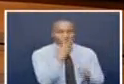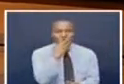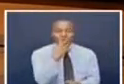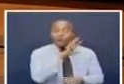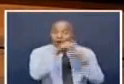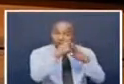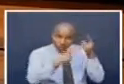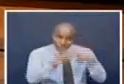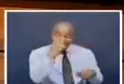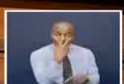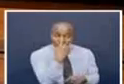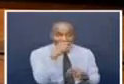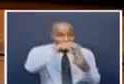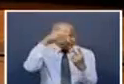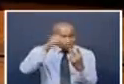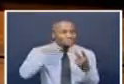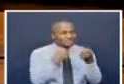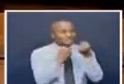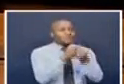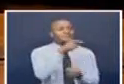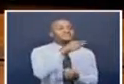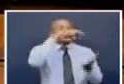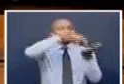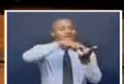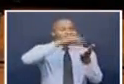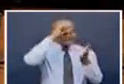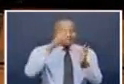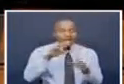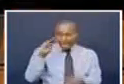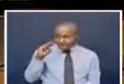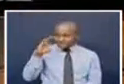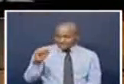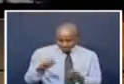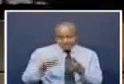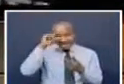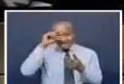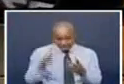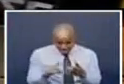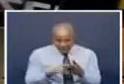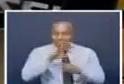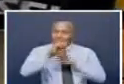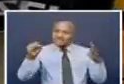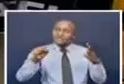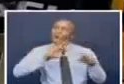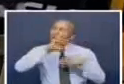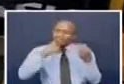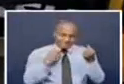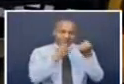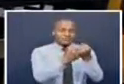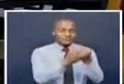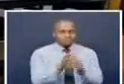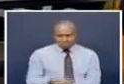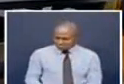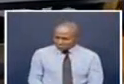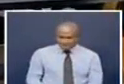wote katika nomination kuanzia kwa MCS mpaka kwa governor mpaka president bila kutoroka. Kuna wasiwasi kwamba